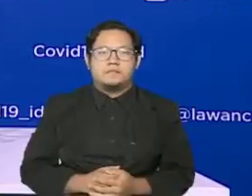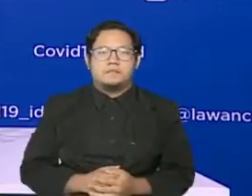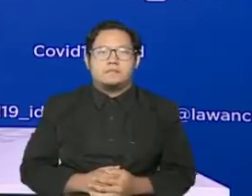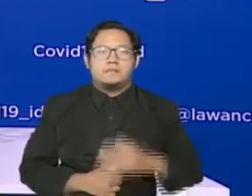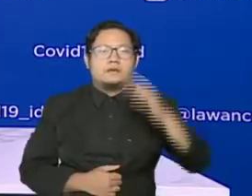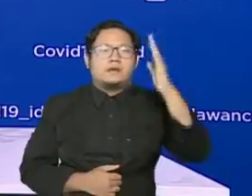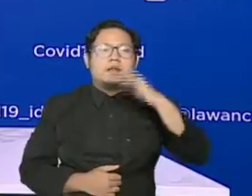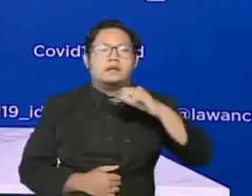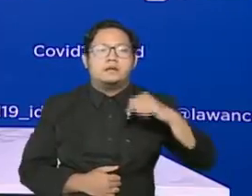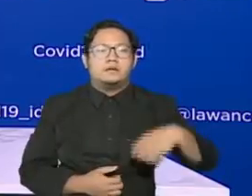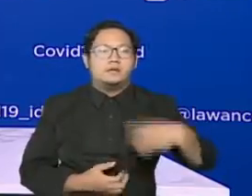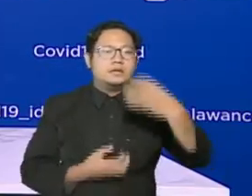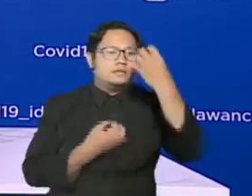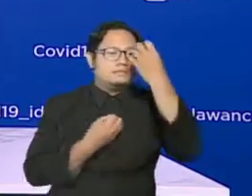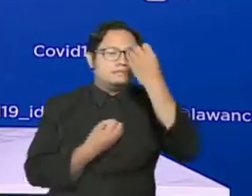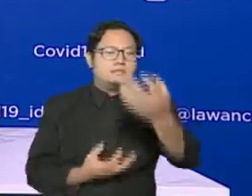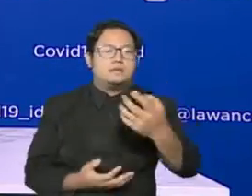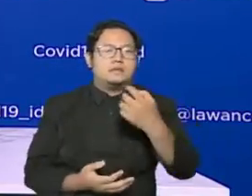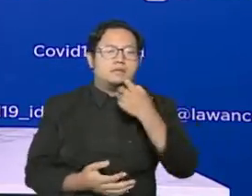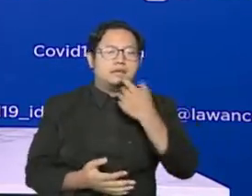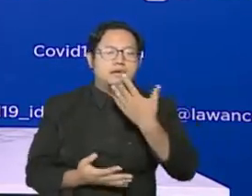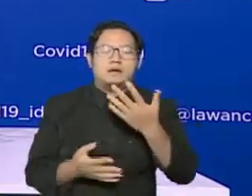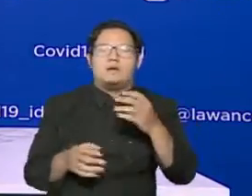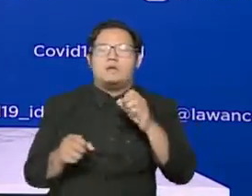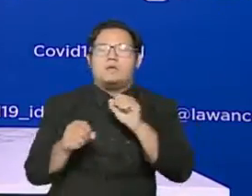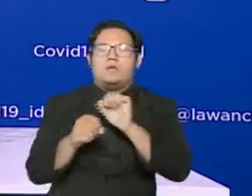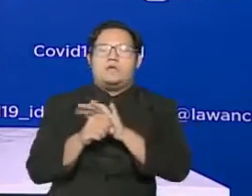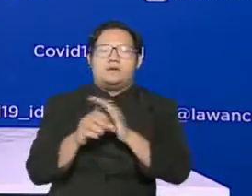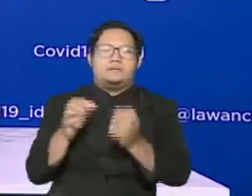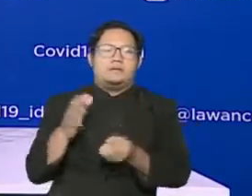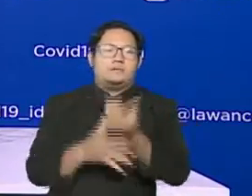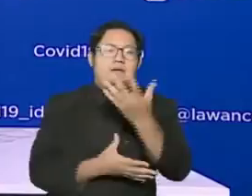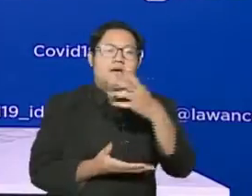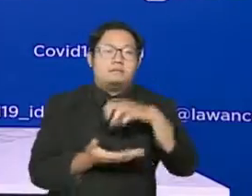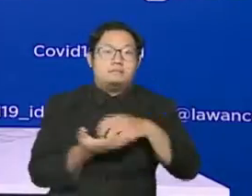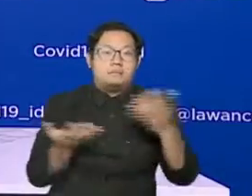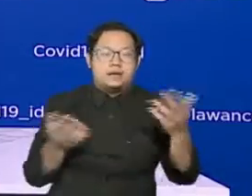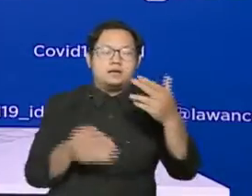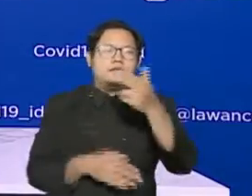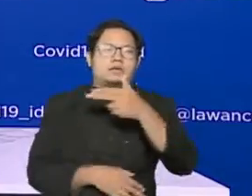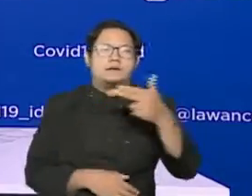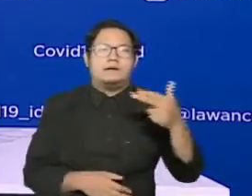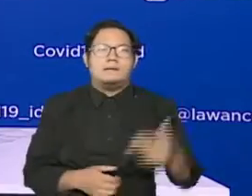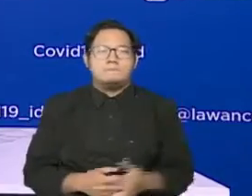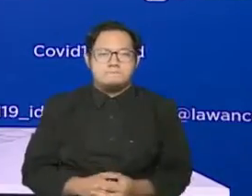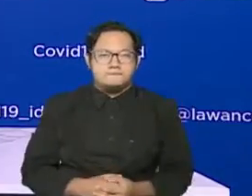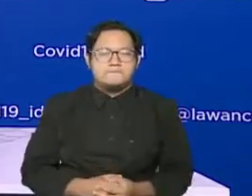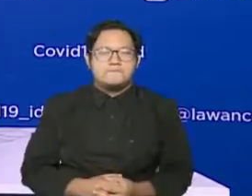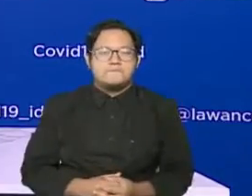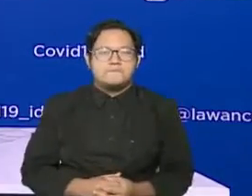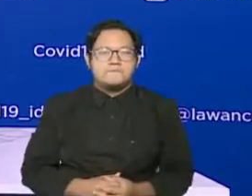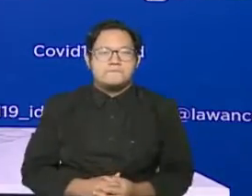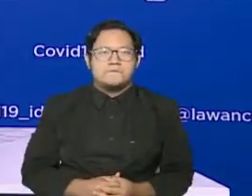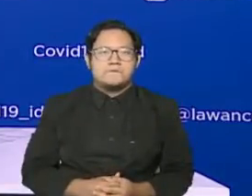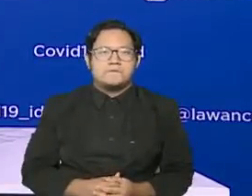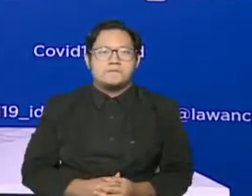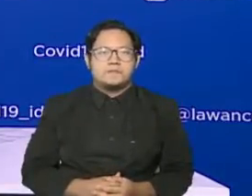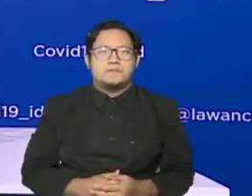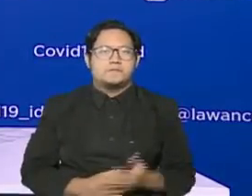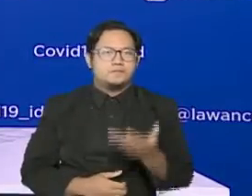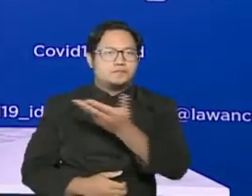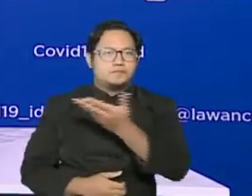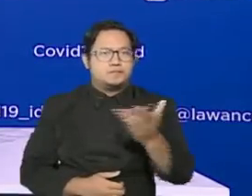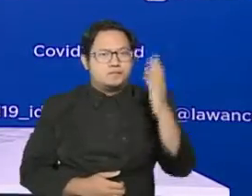saya akan menyampaikan perkembangan penanganan konflik 19 di Indonesia seperti yang kita ketahui bersama